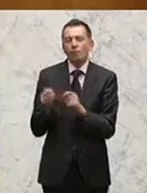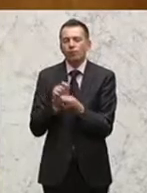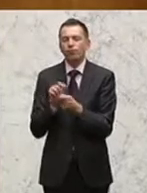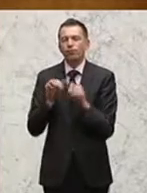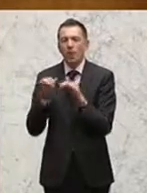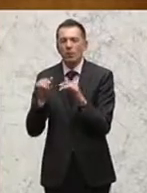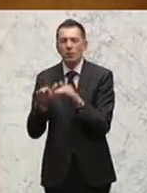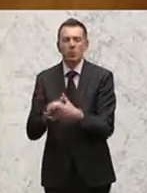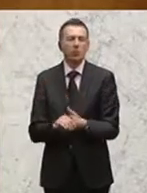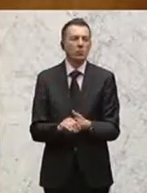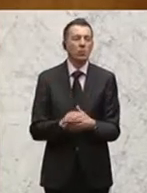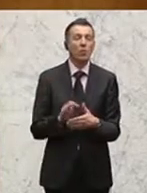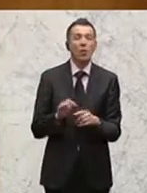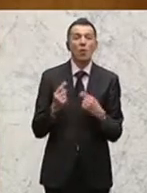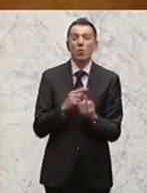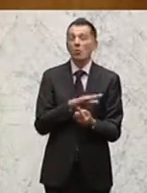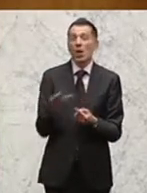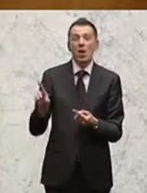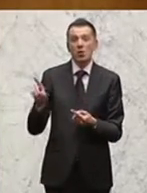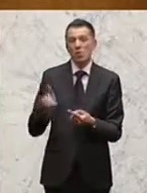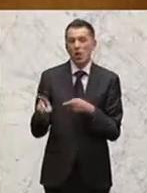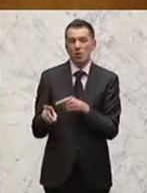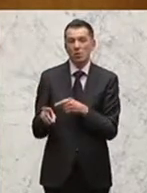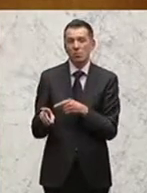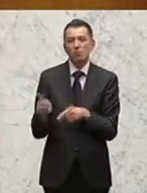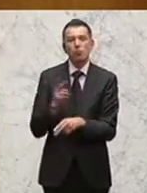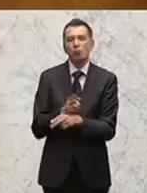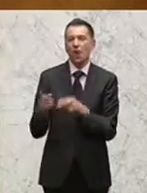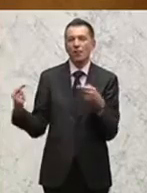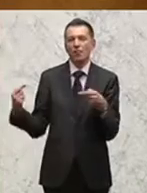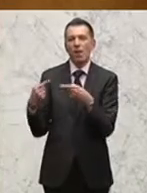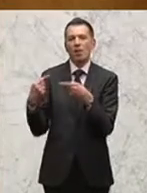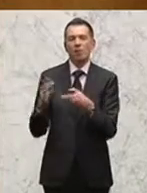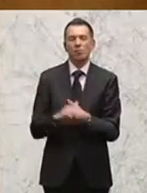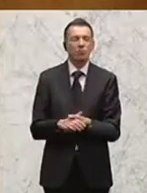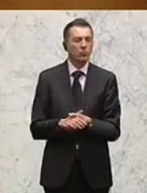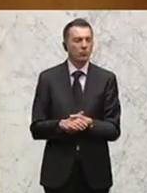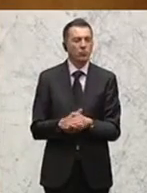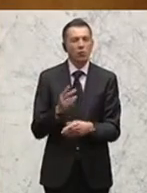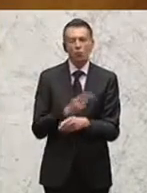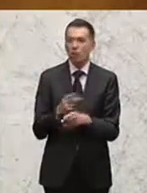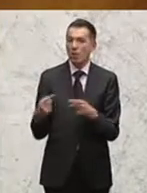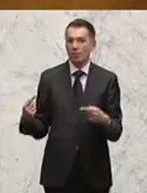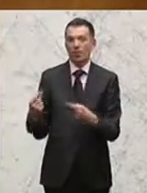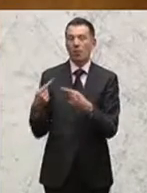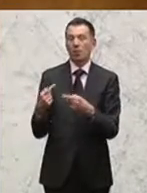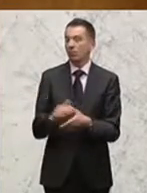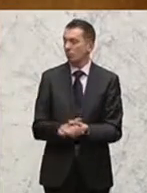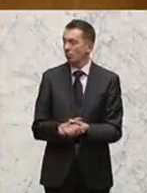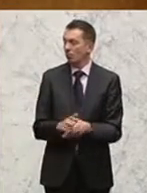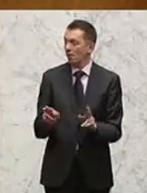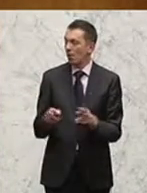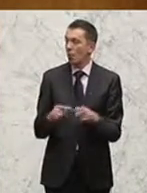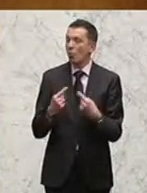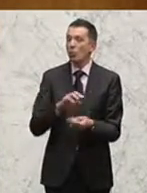für uns alle stellen die Dschihadisten Staatsfeinde dar. Staatsfeinde dar, weil sie